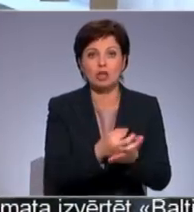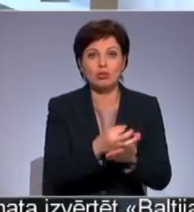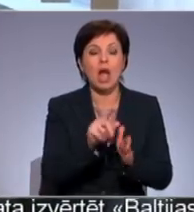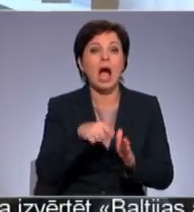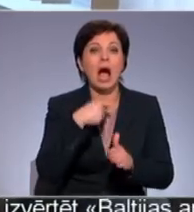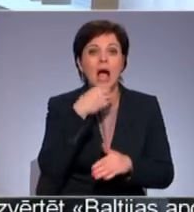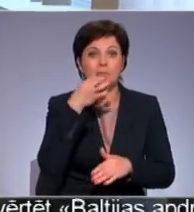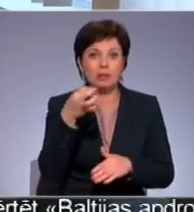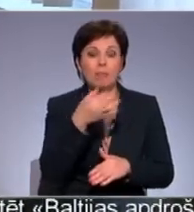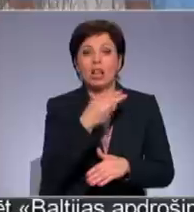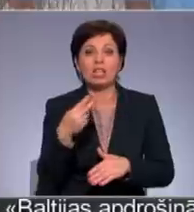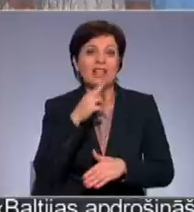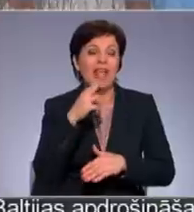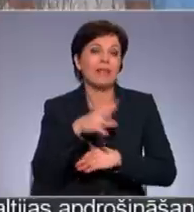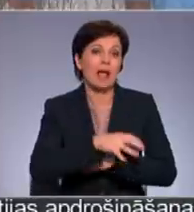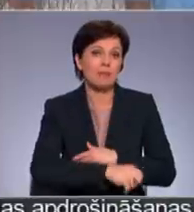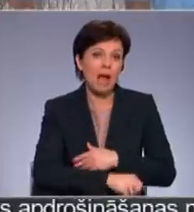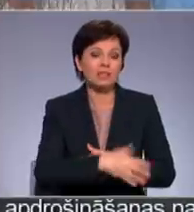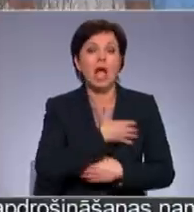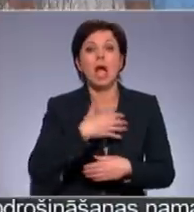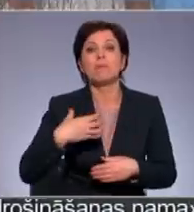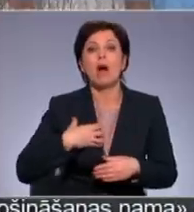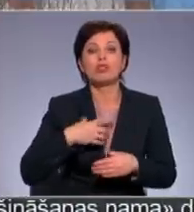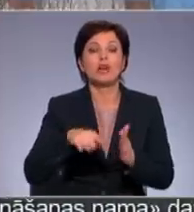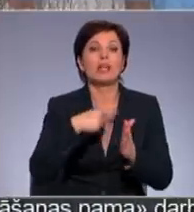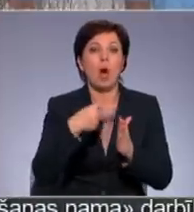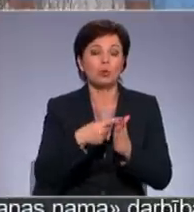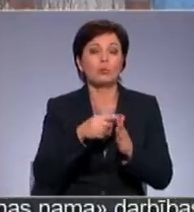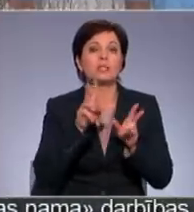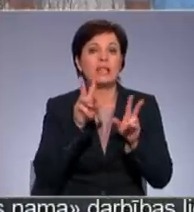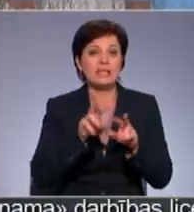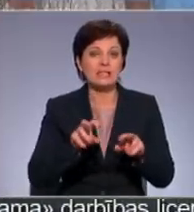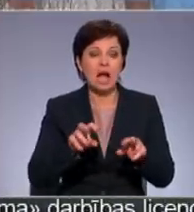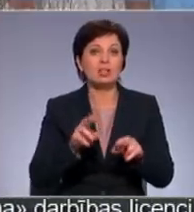līdz šīs nedēļas beigām. Šobrīd pašvaldībās jautājums tiek izskatīts,